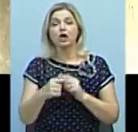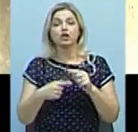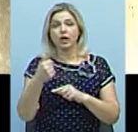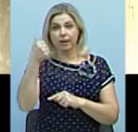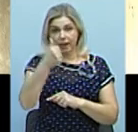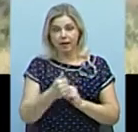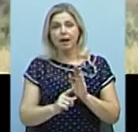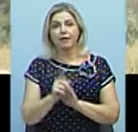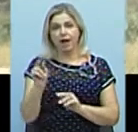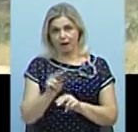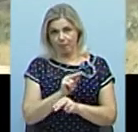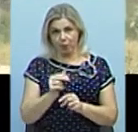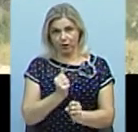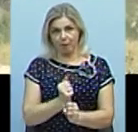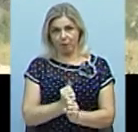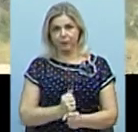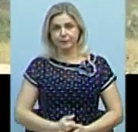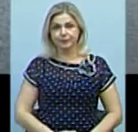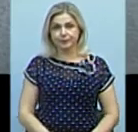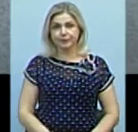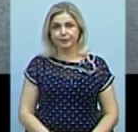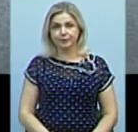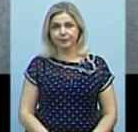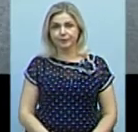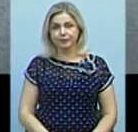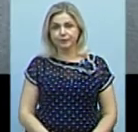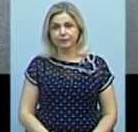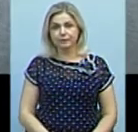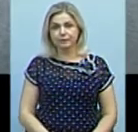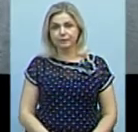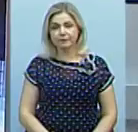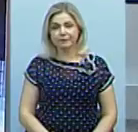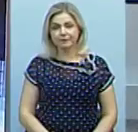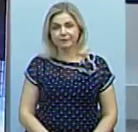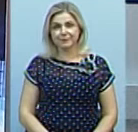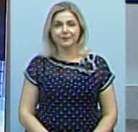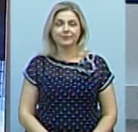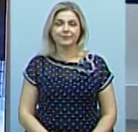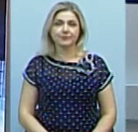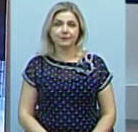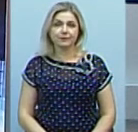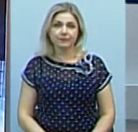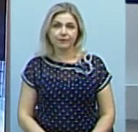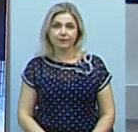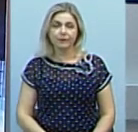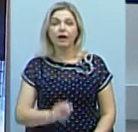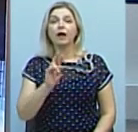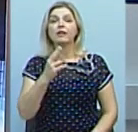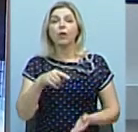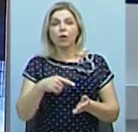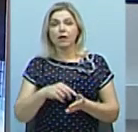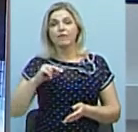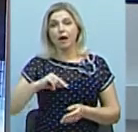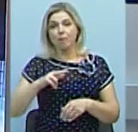ремонтні роботи. Марія Савицька, Олександр Попов, телевізійні новини Миколаївщини. У Миколаєві